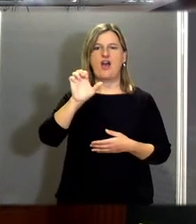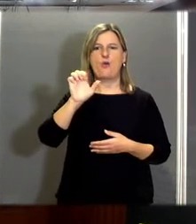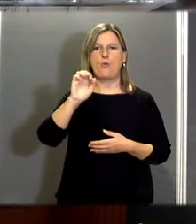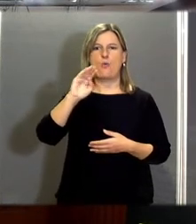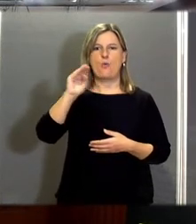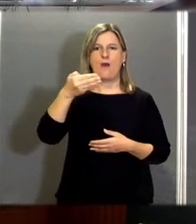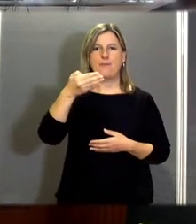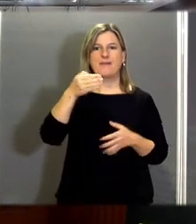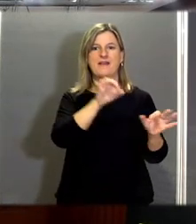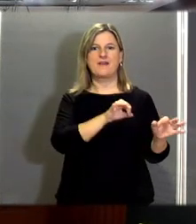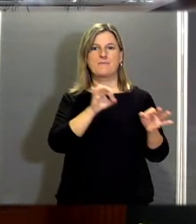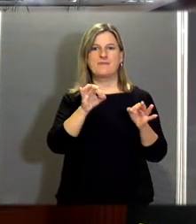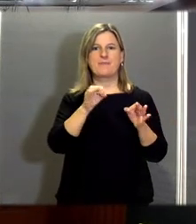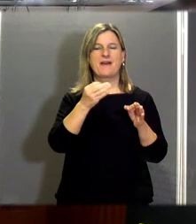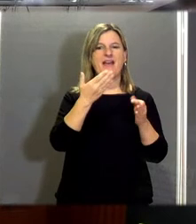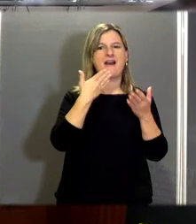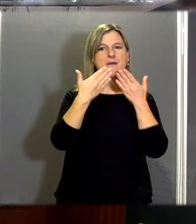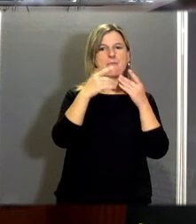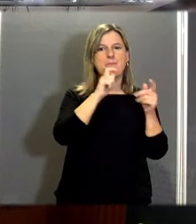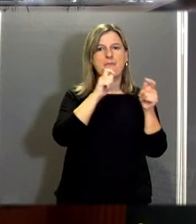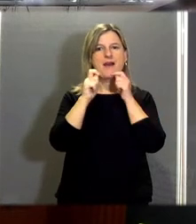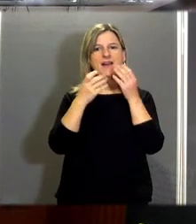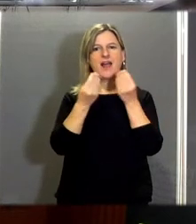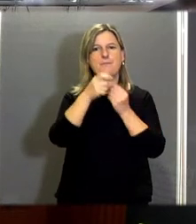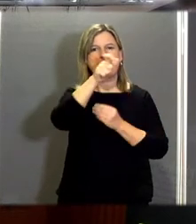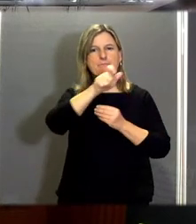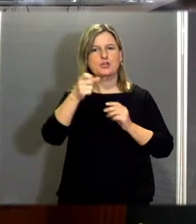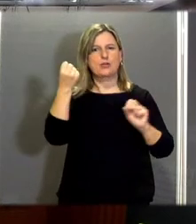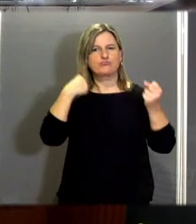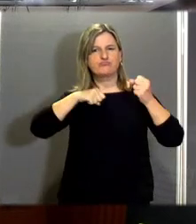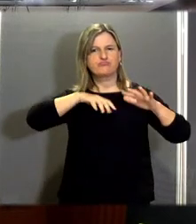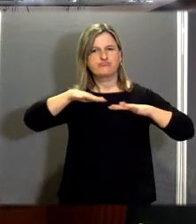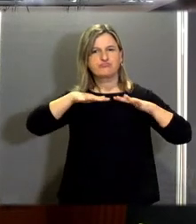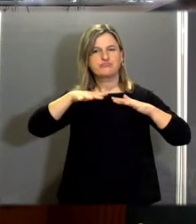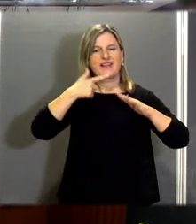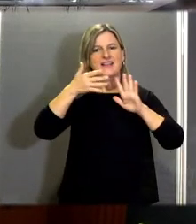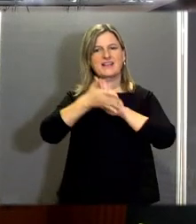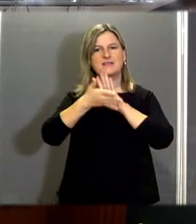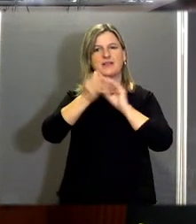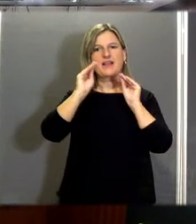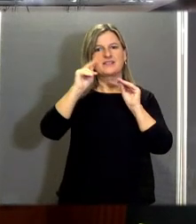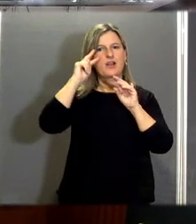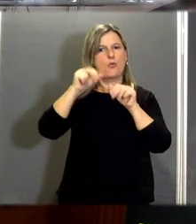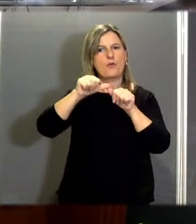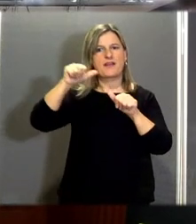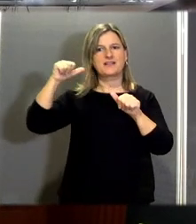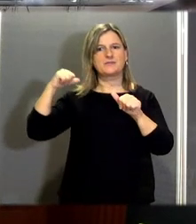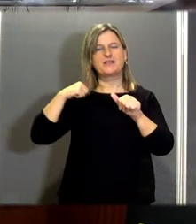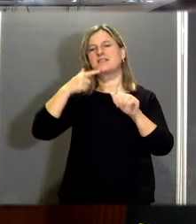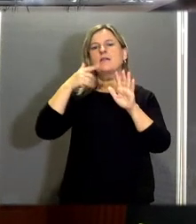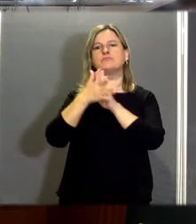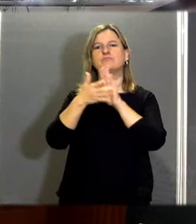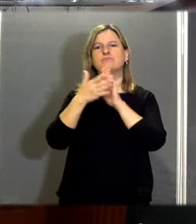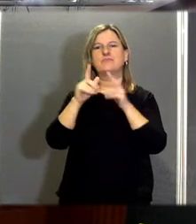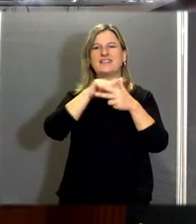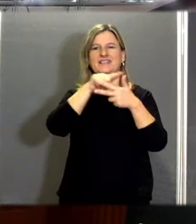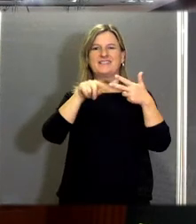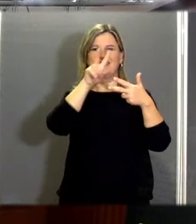conversarà amb activistes que analitzaran a través de la seva experiència els diferents fronts